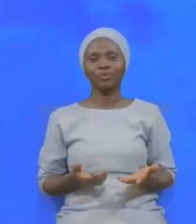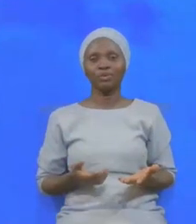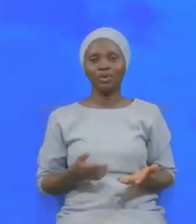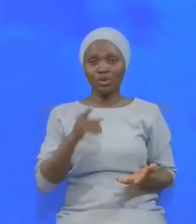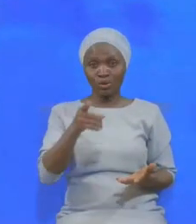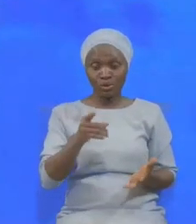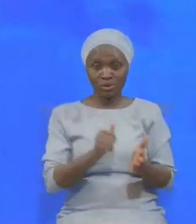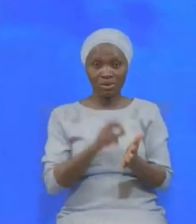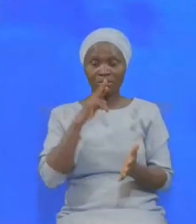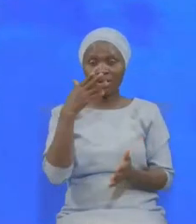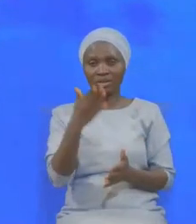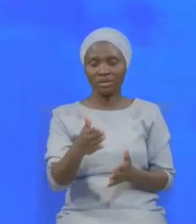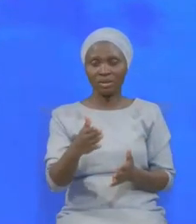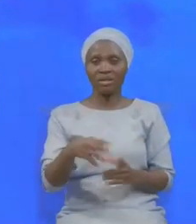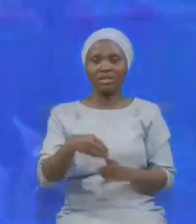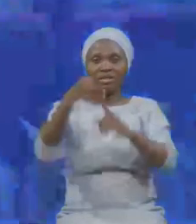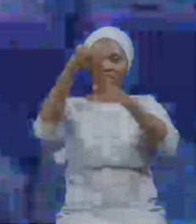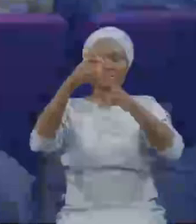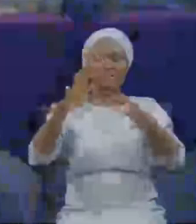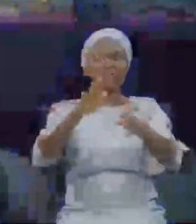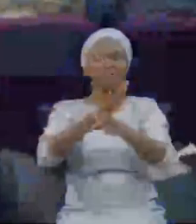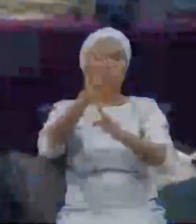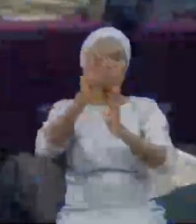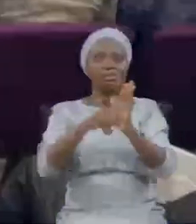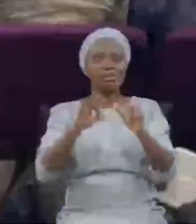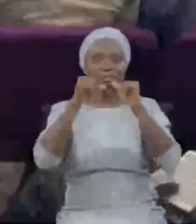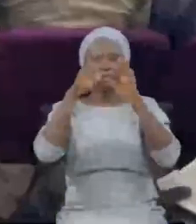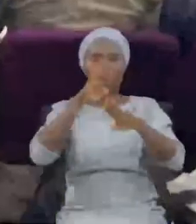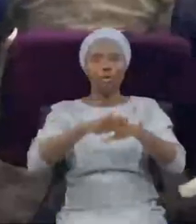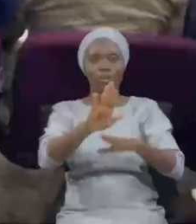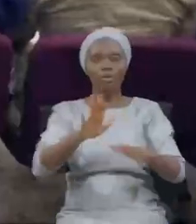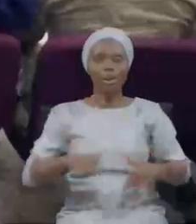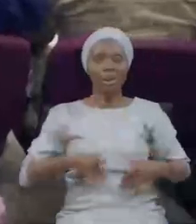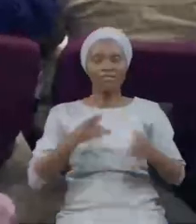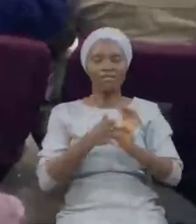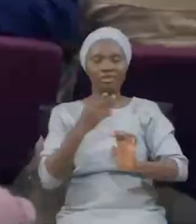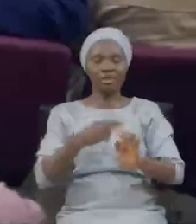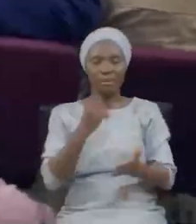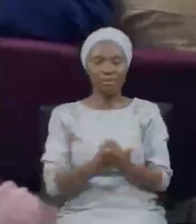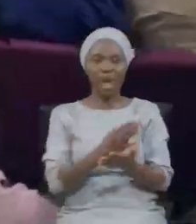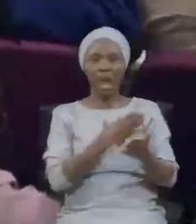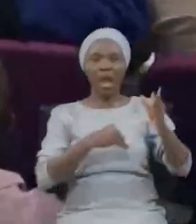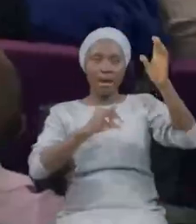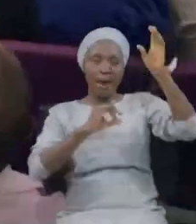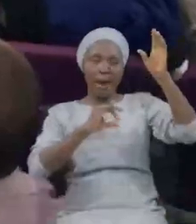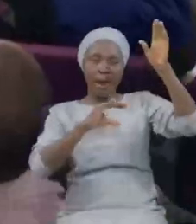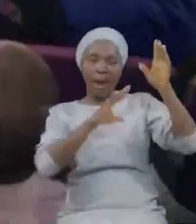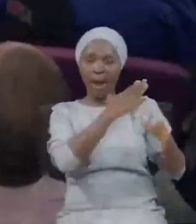soir, il y a plénitude spéciale sur votre vie. Et mon peuple se